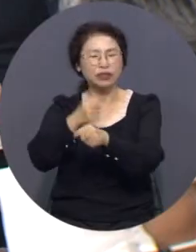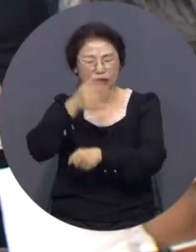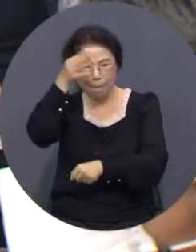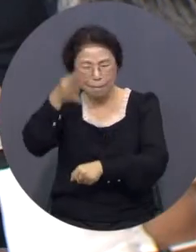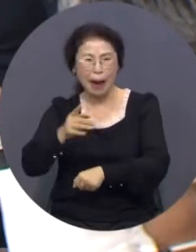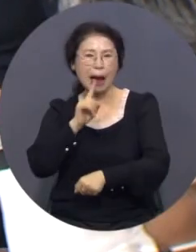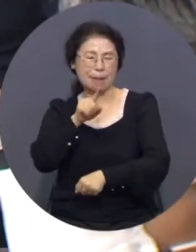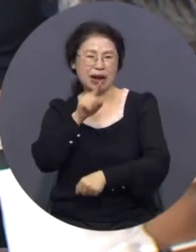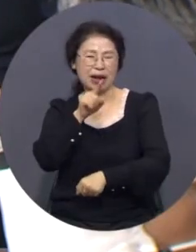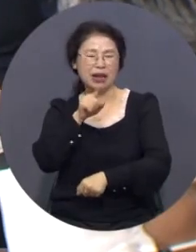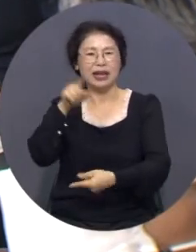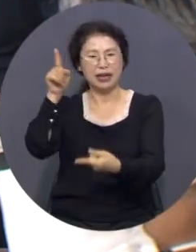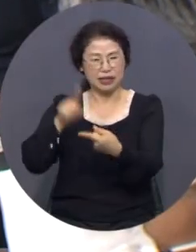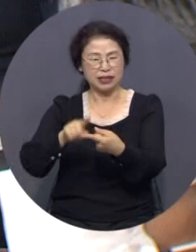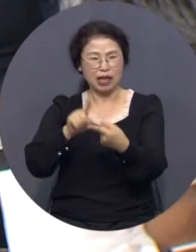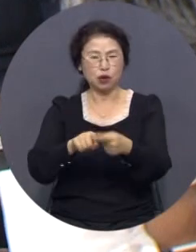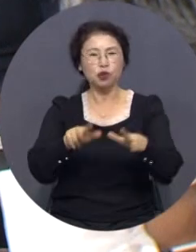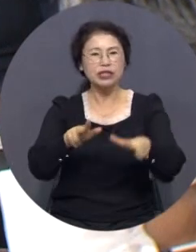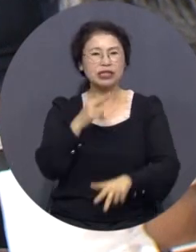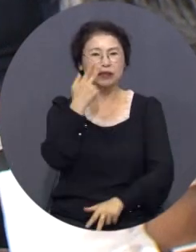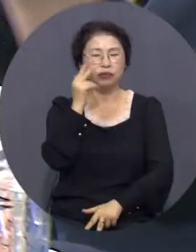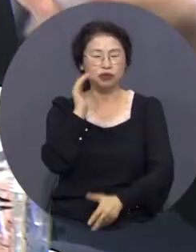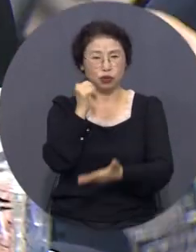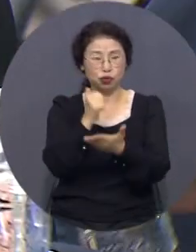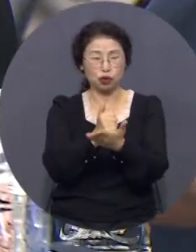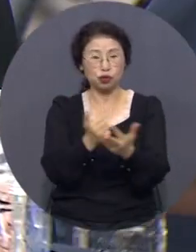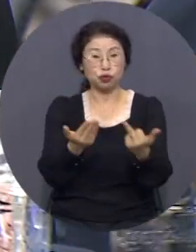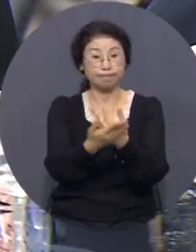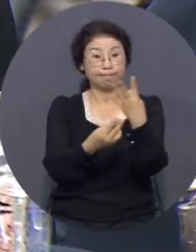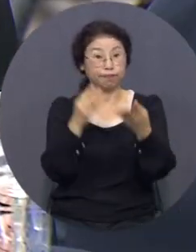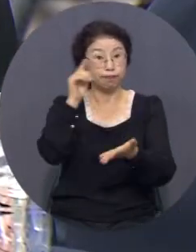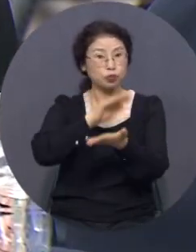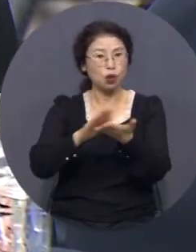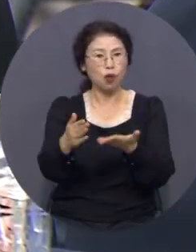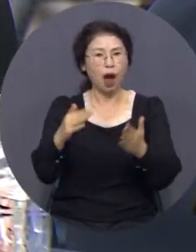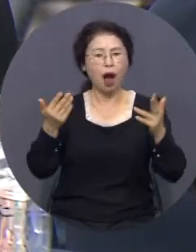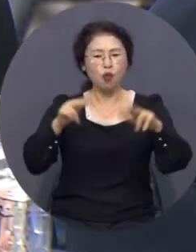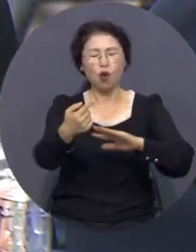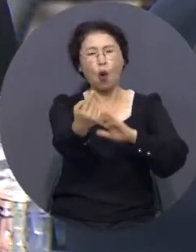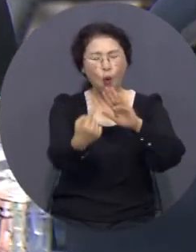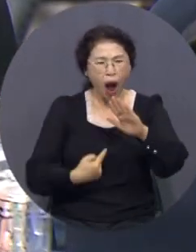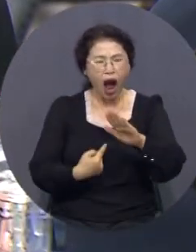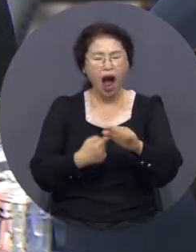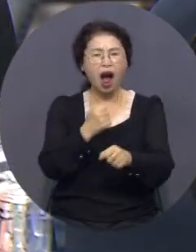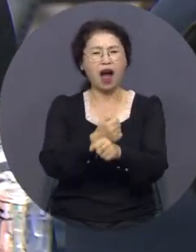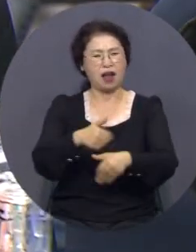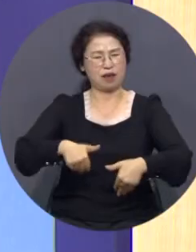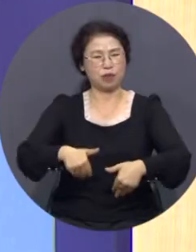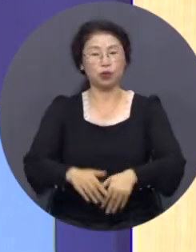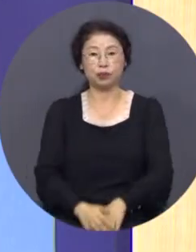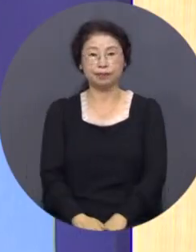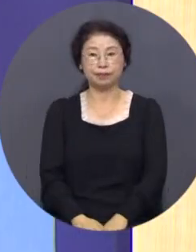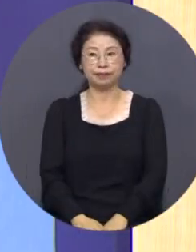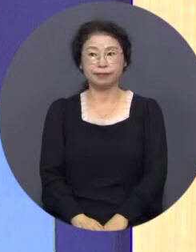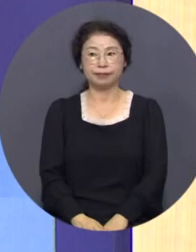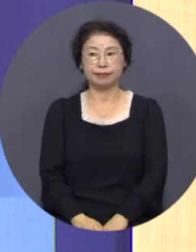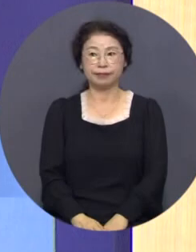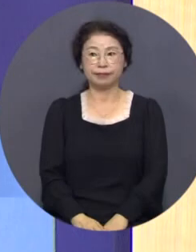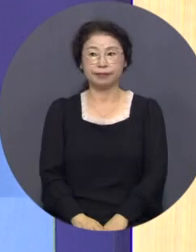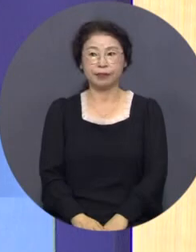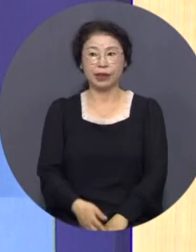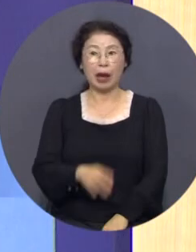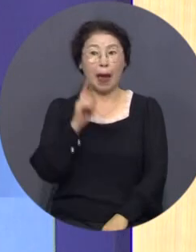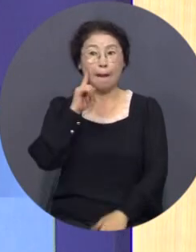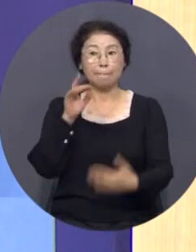전했던 것처럼 바이든 대통령도 제주 4.3 평화공원을 방문해야 한다는 의견도 제시됐습니다. If President